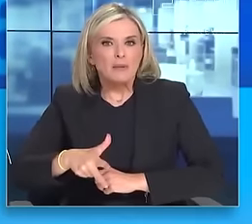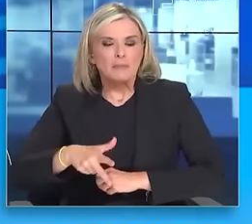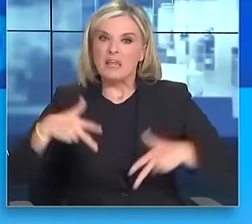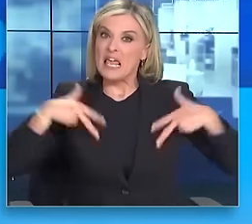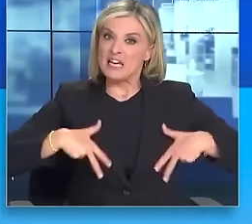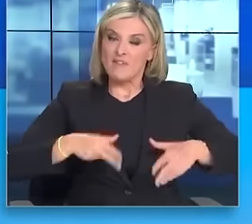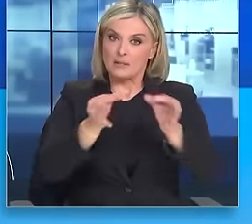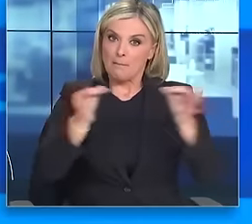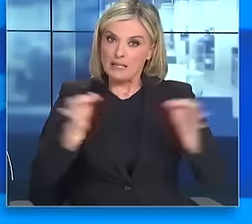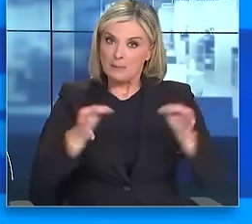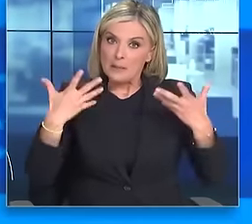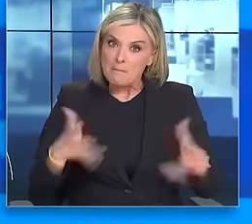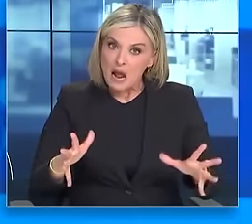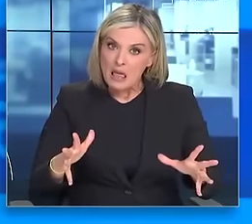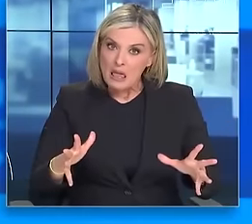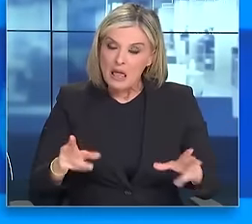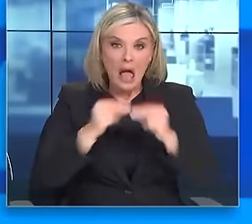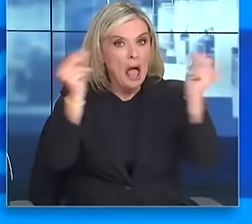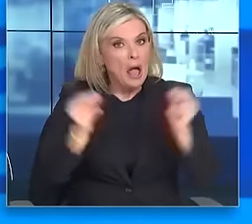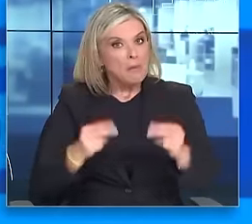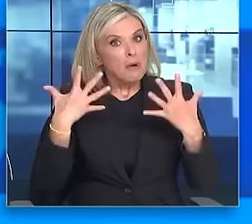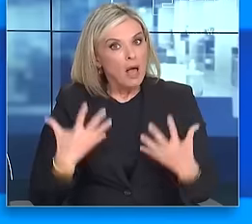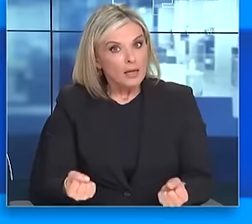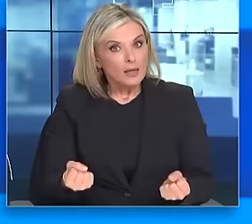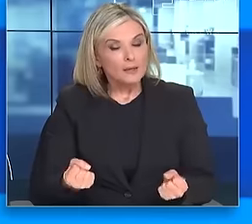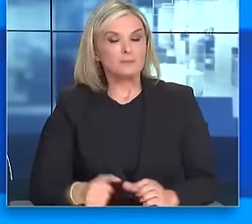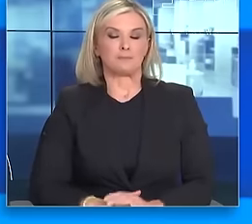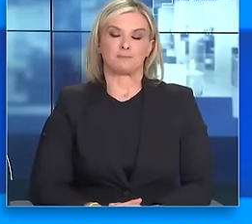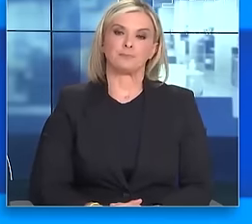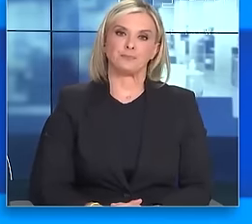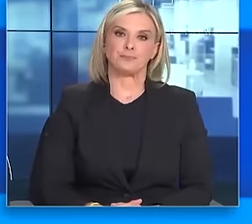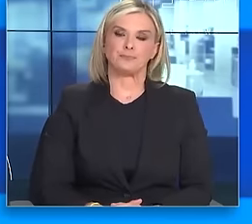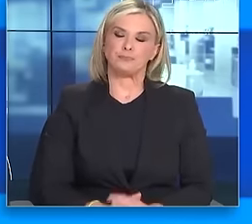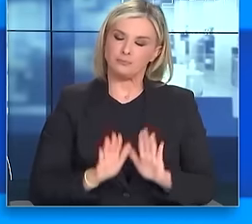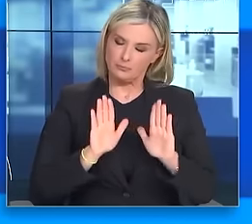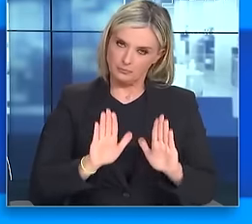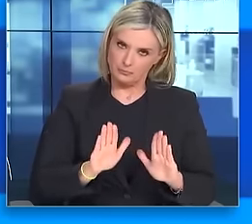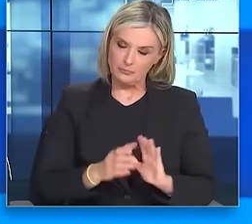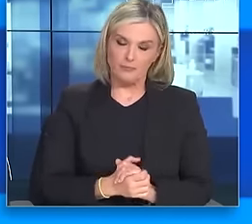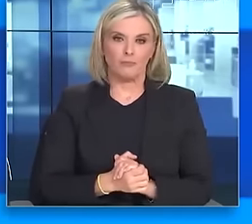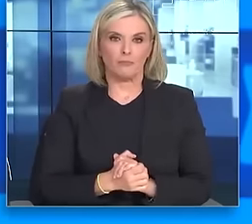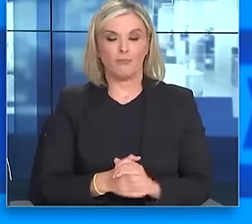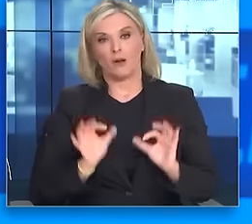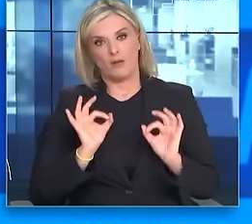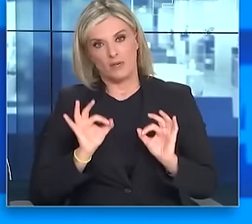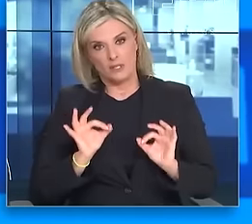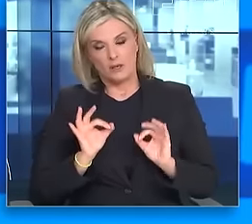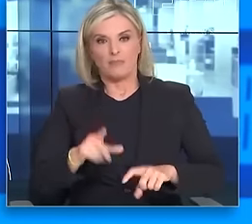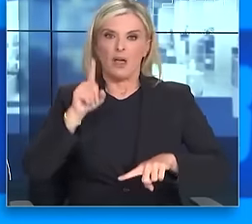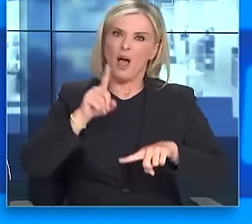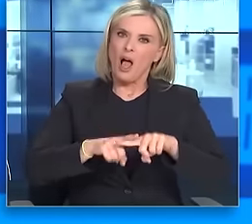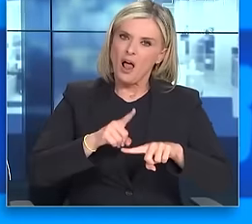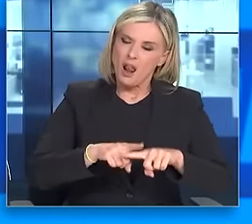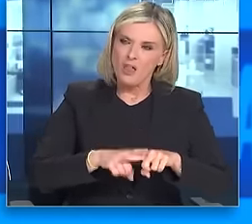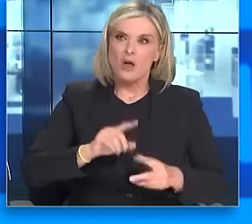πάρθει. Κοιτάξτε. Είναι βέβαιο ότι όχι μόνο στην Ελλάδα, αλλά παγκοσμίως και μετά την πανδημία έχουμε δει